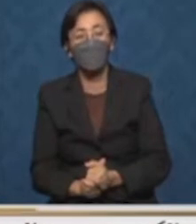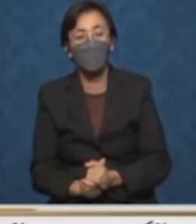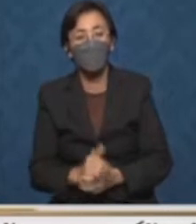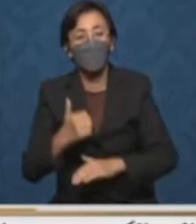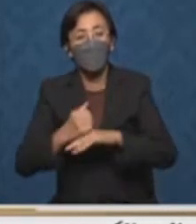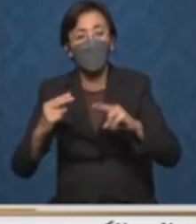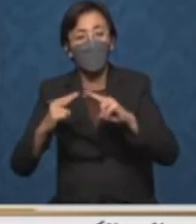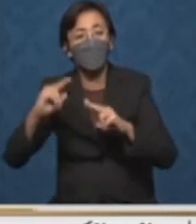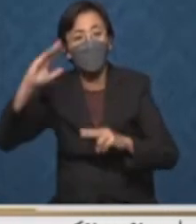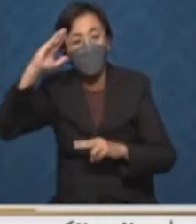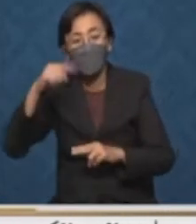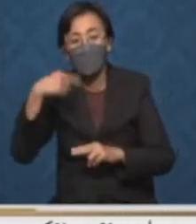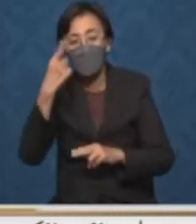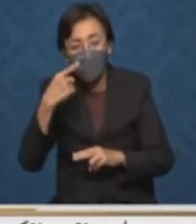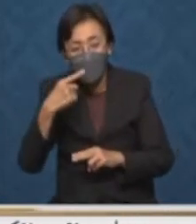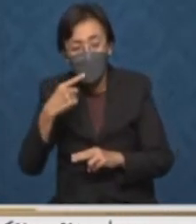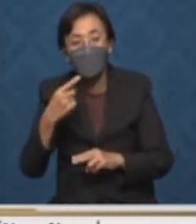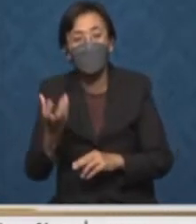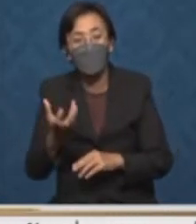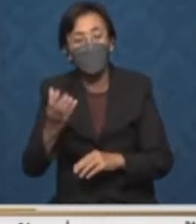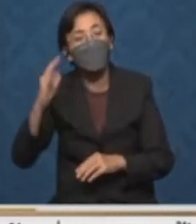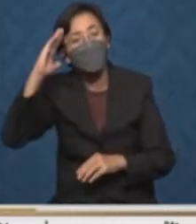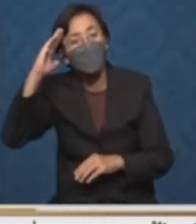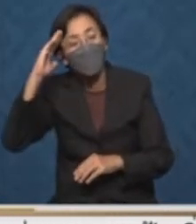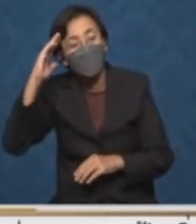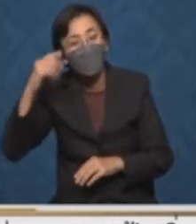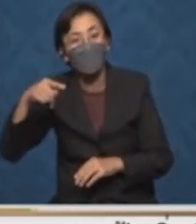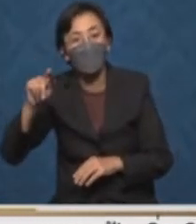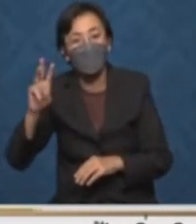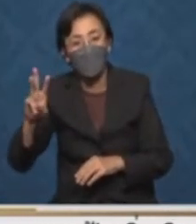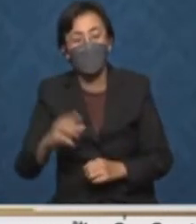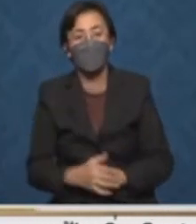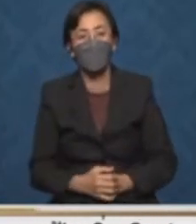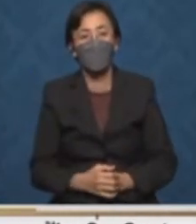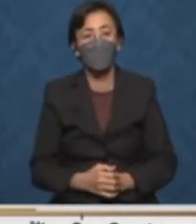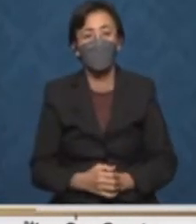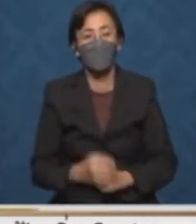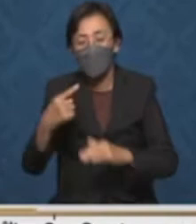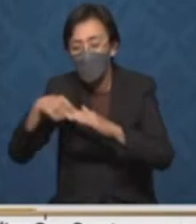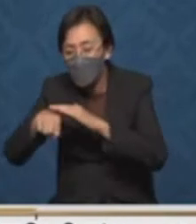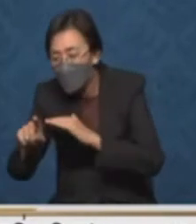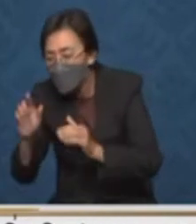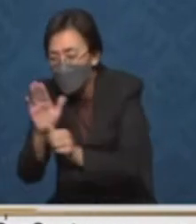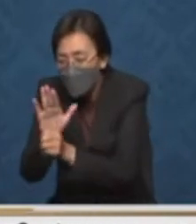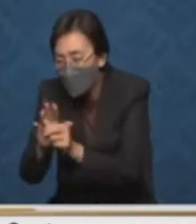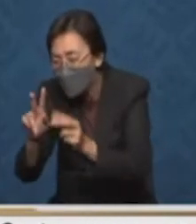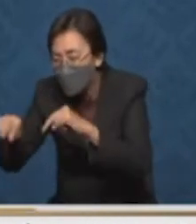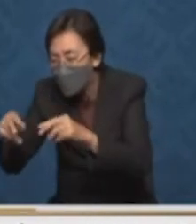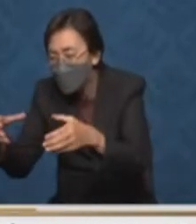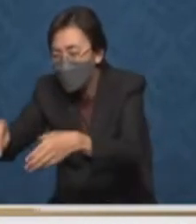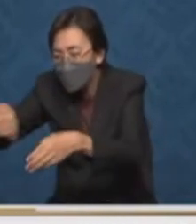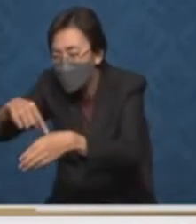หมครับไปตามลุงป้อมมาหน่อยมาฟังดิมัวแต่ไปดูแลลูกพักอยู่หรือไ